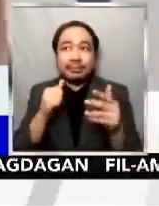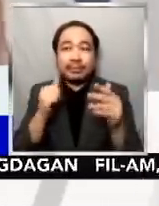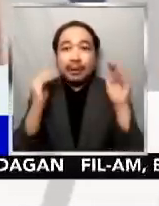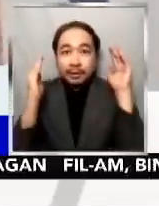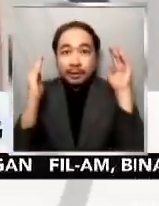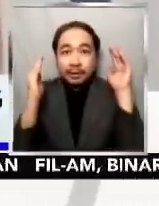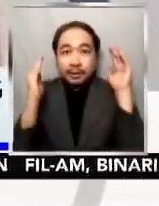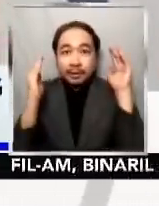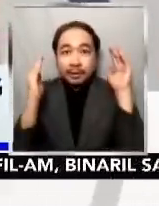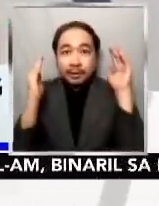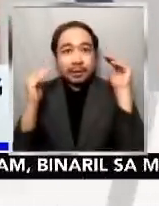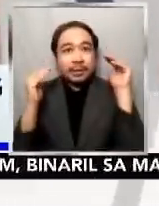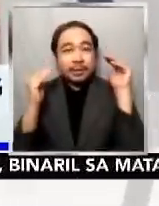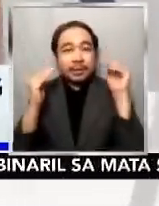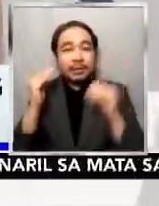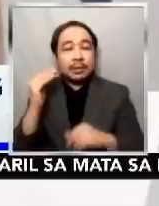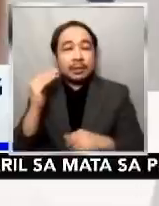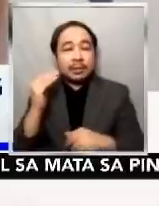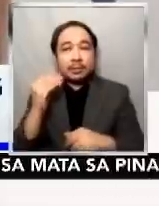isang